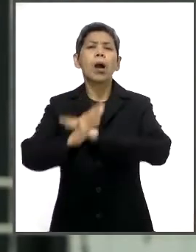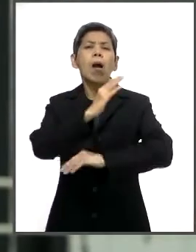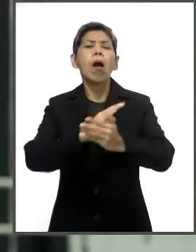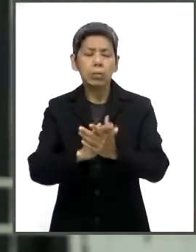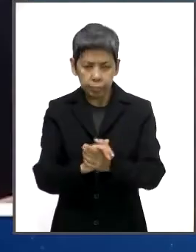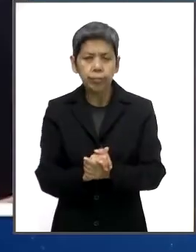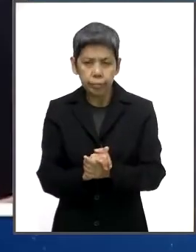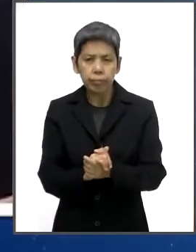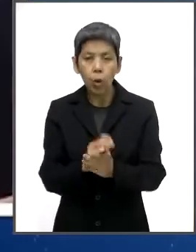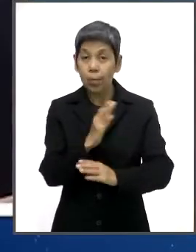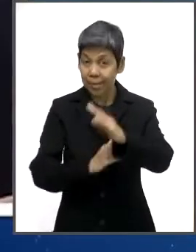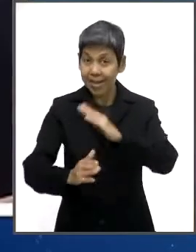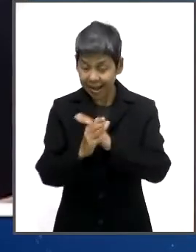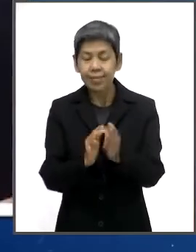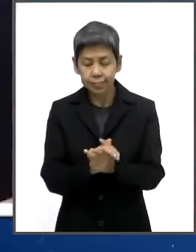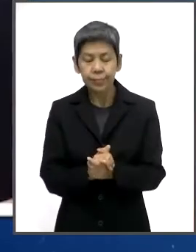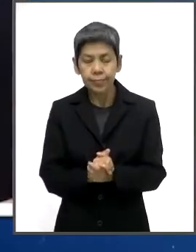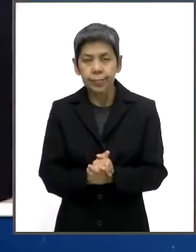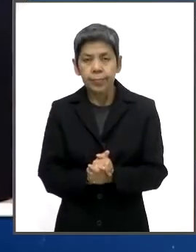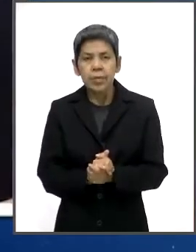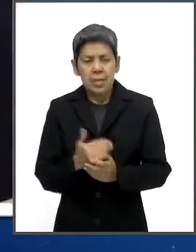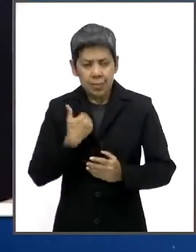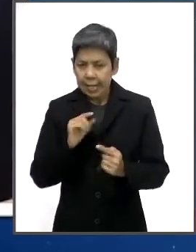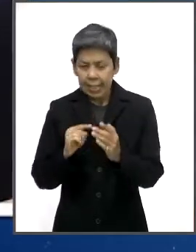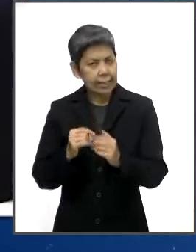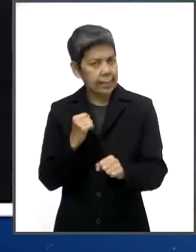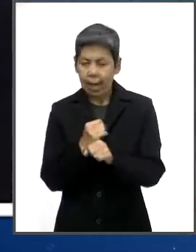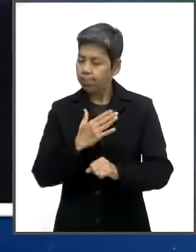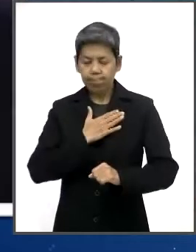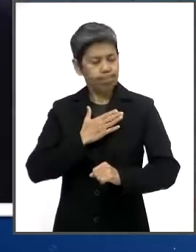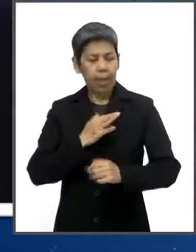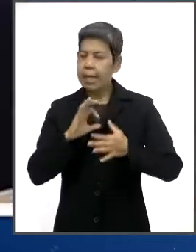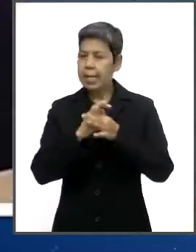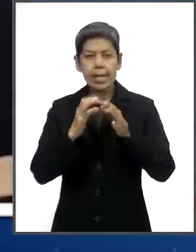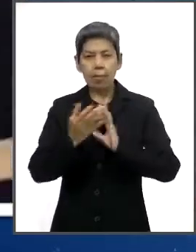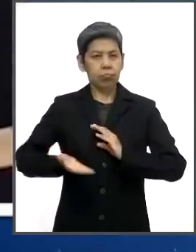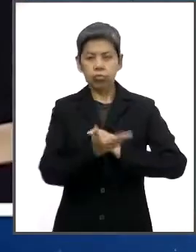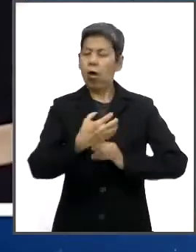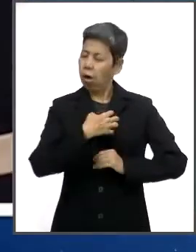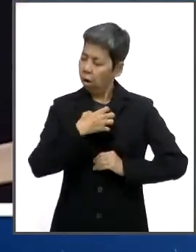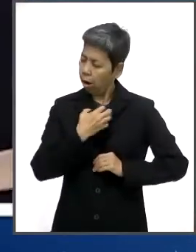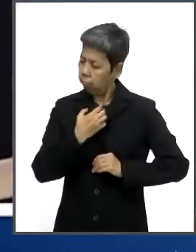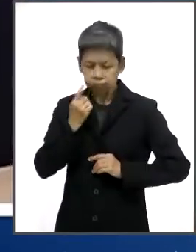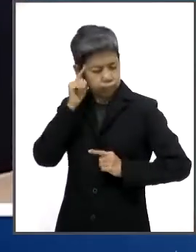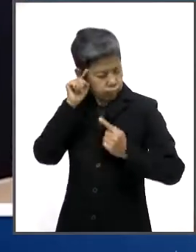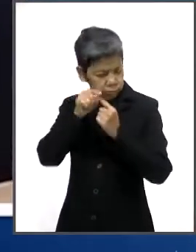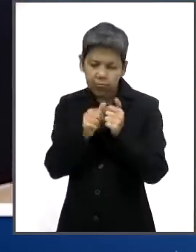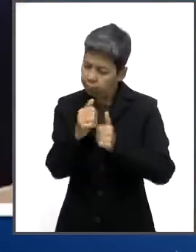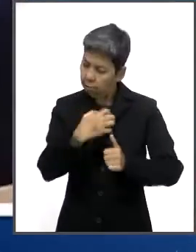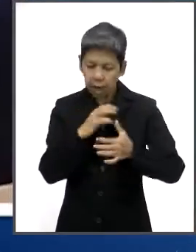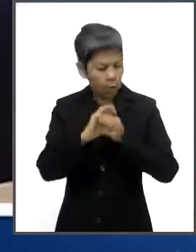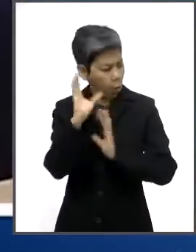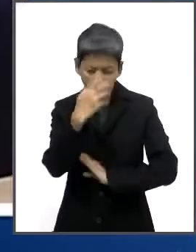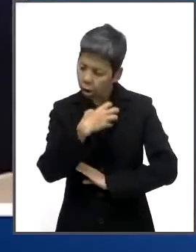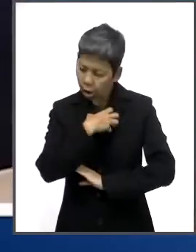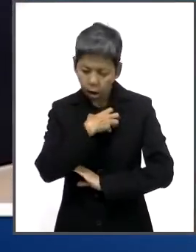นปกติก็คือพาราลิมปิกของคนพิการก็คือโอลิมปิกของคนพิการก็เป็นจุดสูงสุดของนักกีฬาทุกคนที่ใฝ่ฝันอยากไ